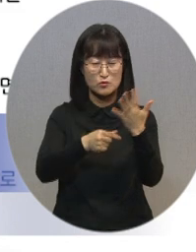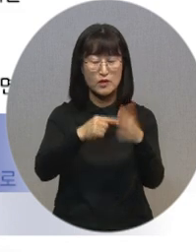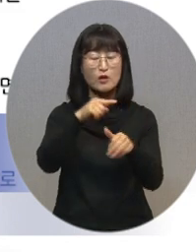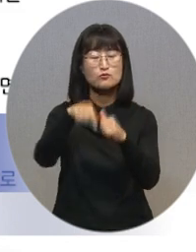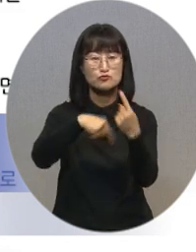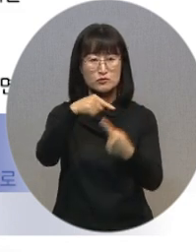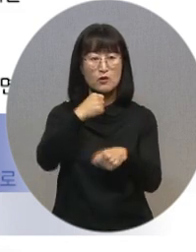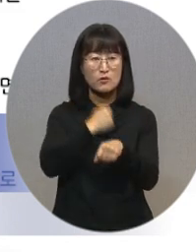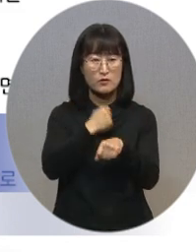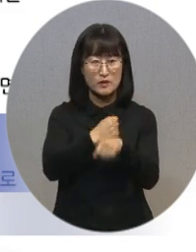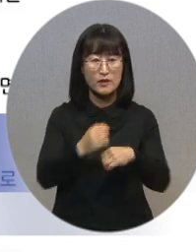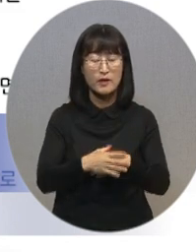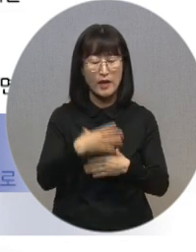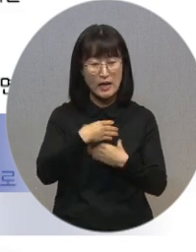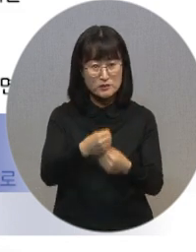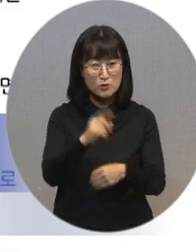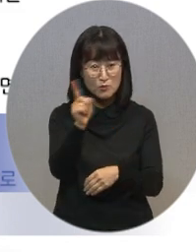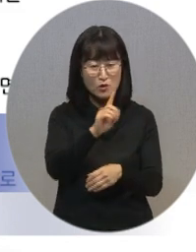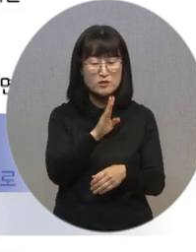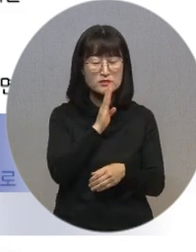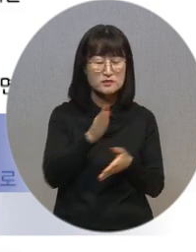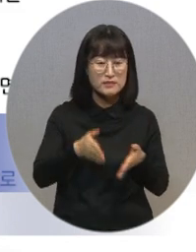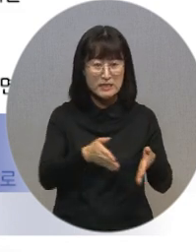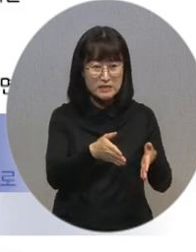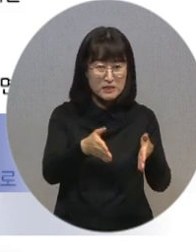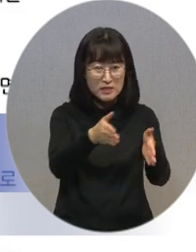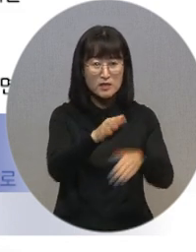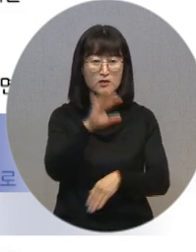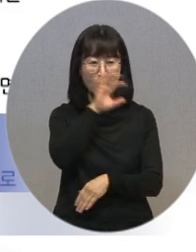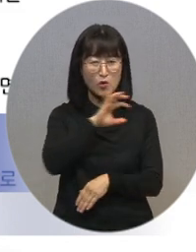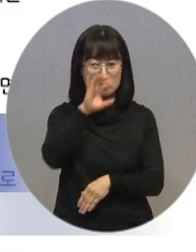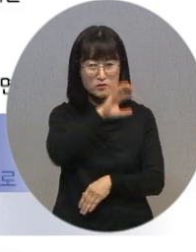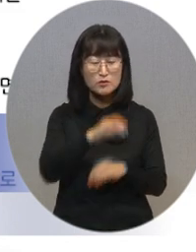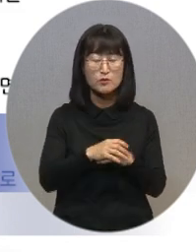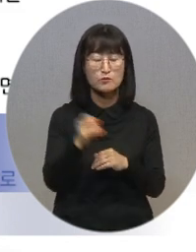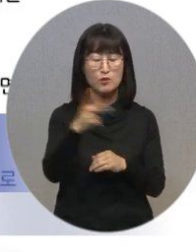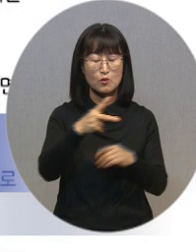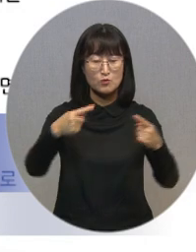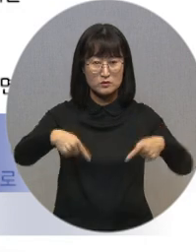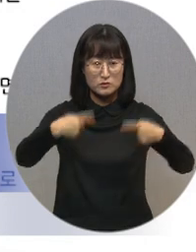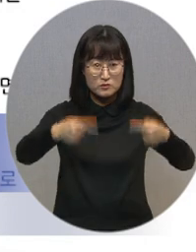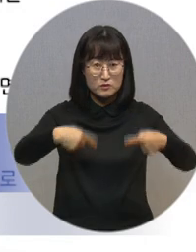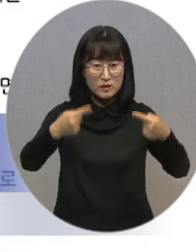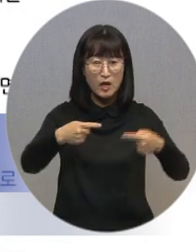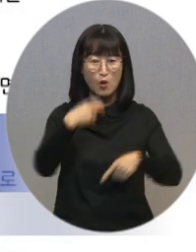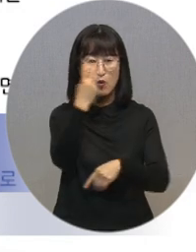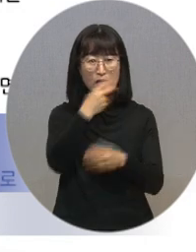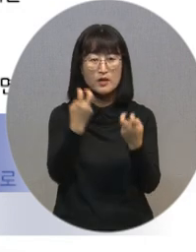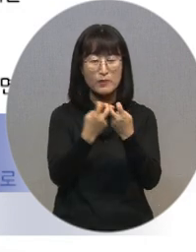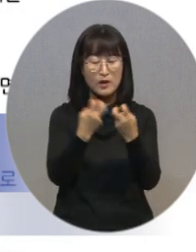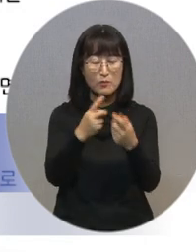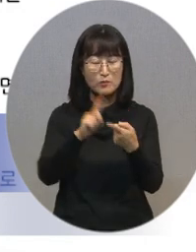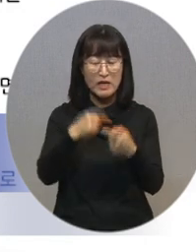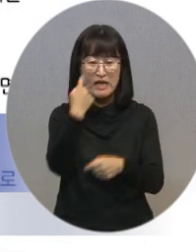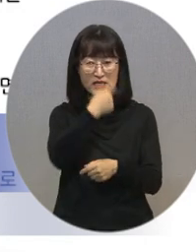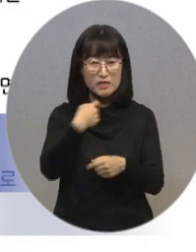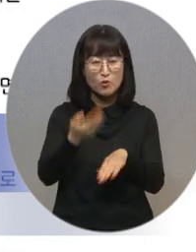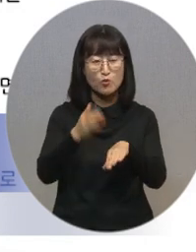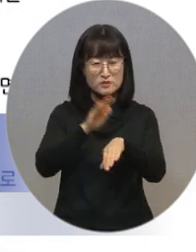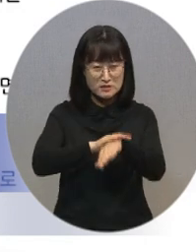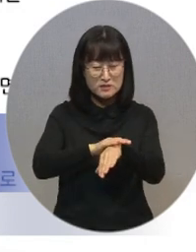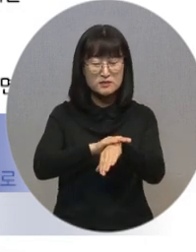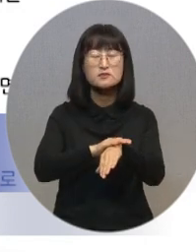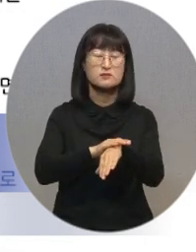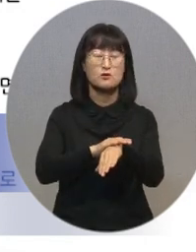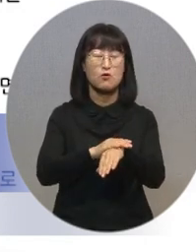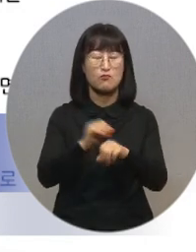교육에서는 실 도로상황 재연 주행 연습과 전동보장구 관리 방법 등에 대한 이론과 실습 교육이